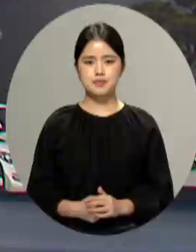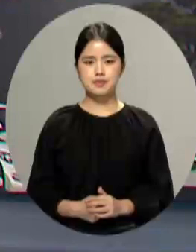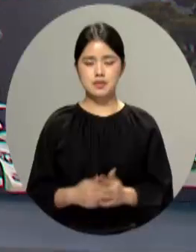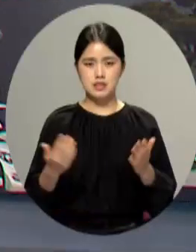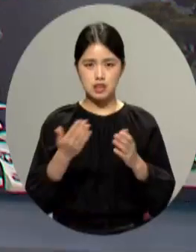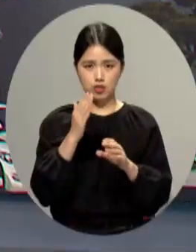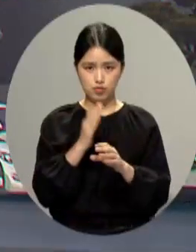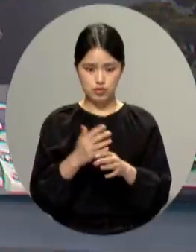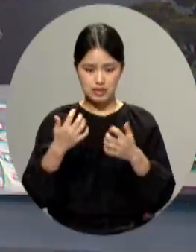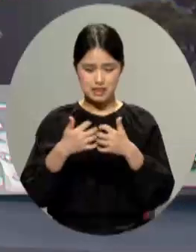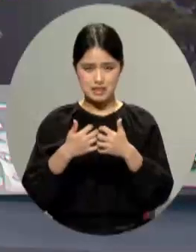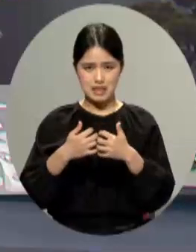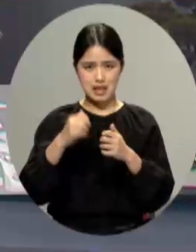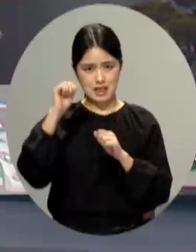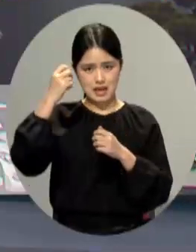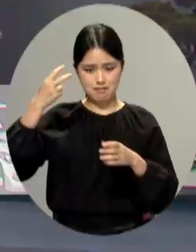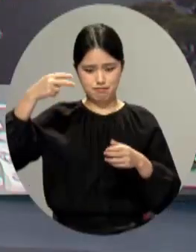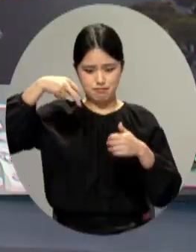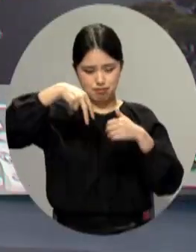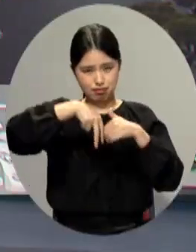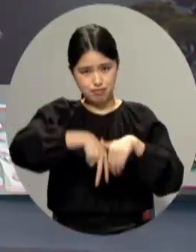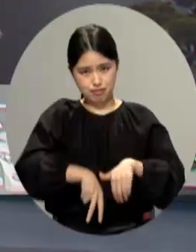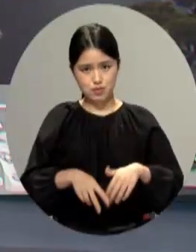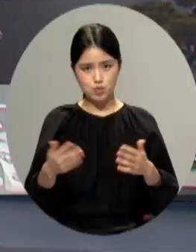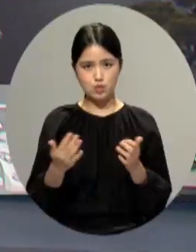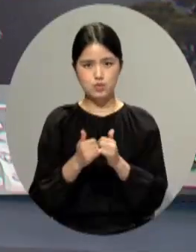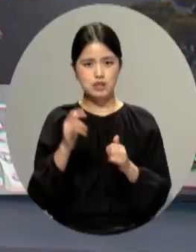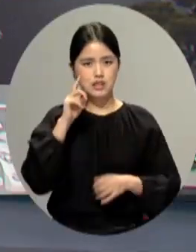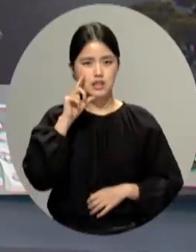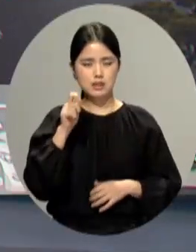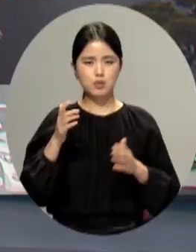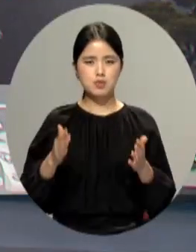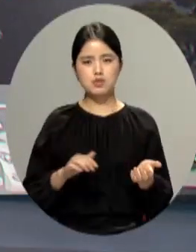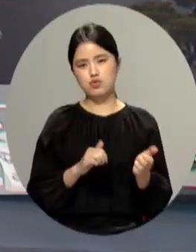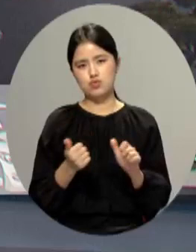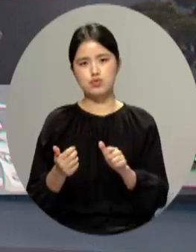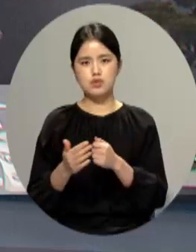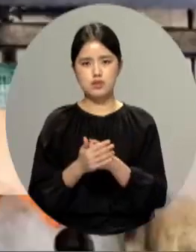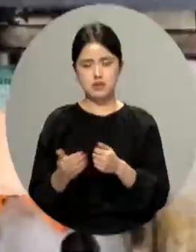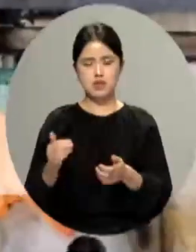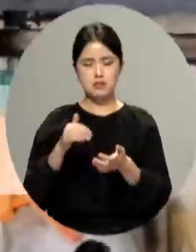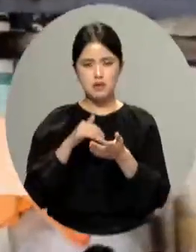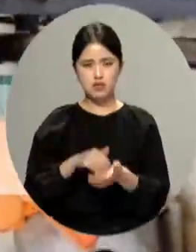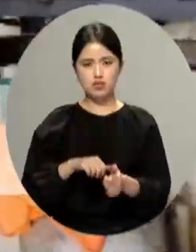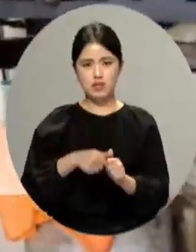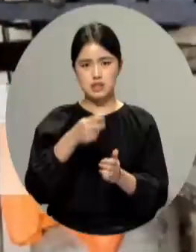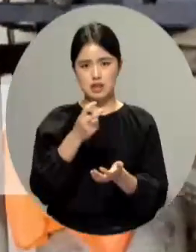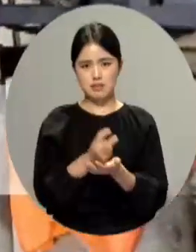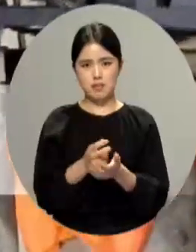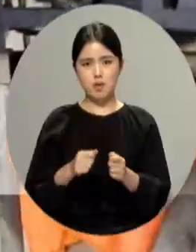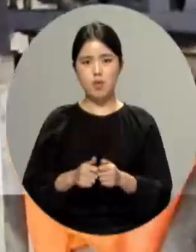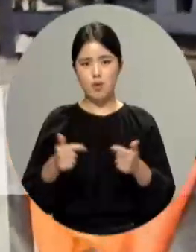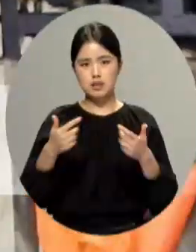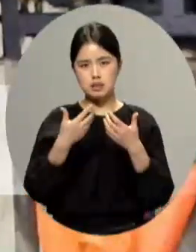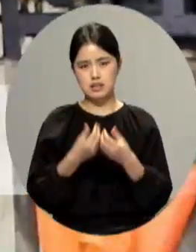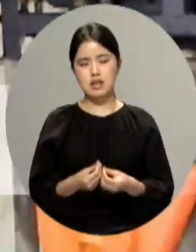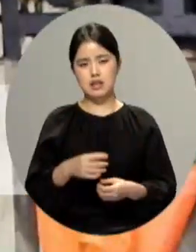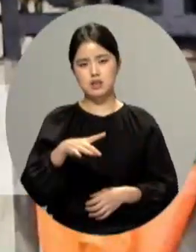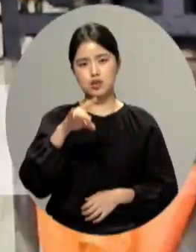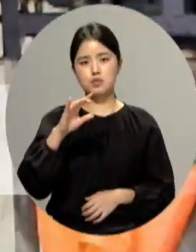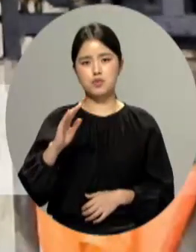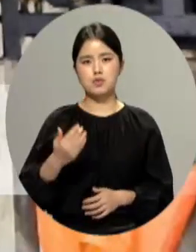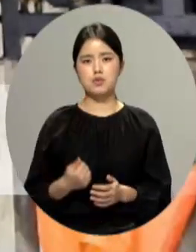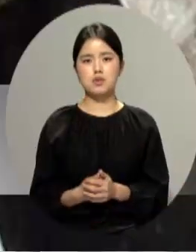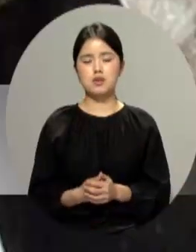작업 중 기계에 다리가 끼인 노동자가 보름 만에 숨져 도내 첫 중대재해법 확대 적용 사례가 될 전망입니다.